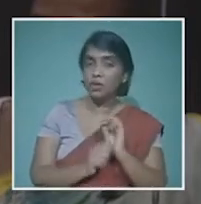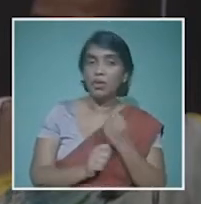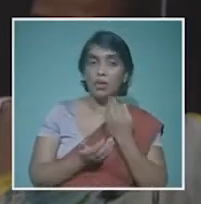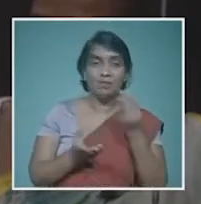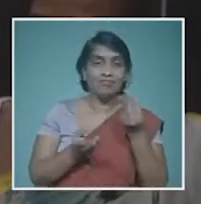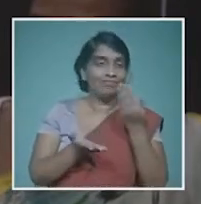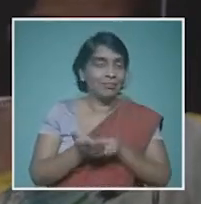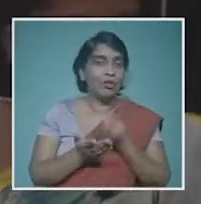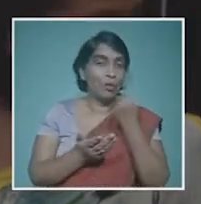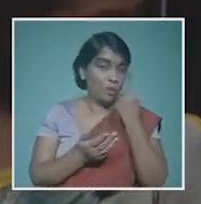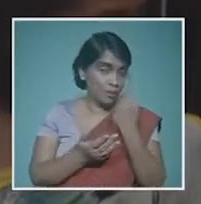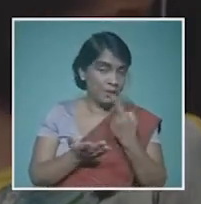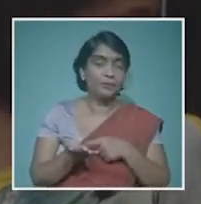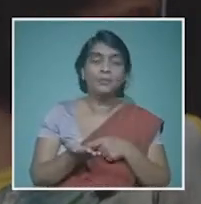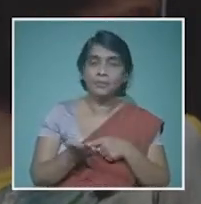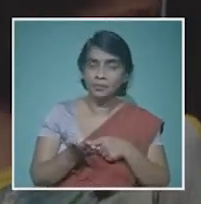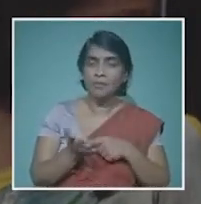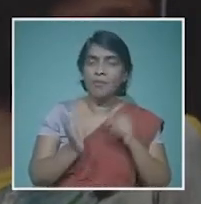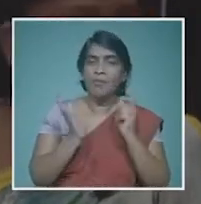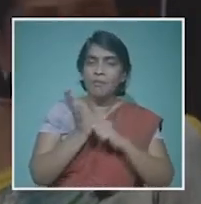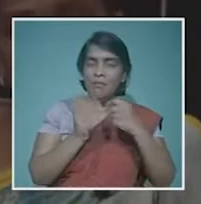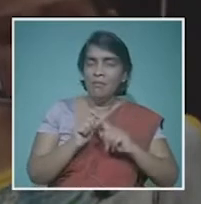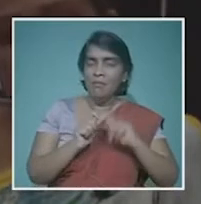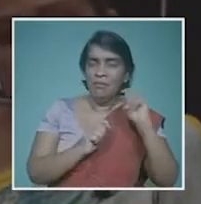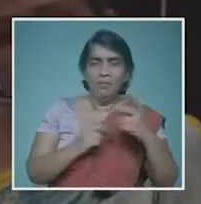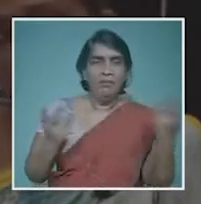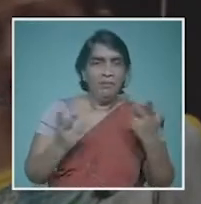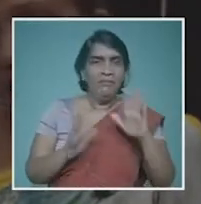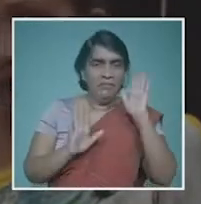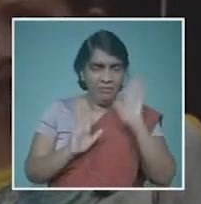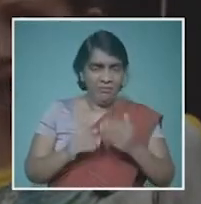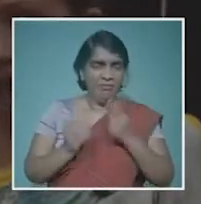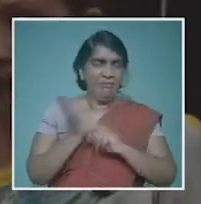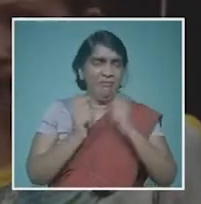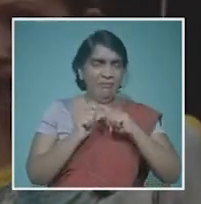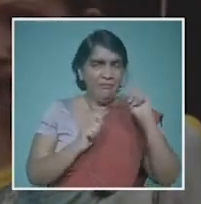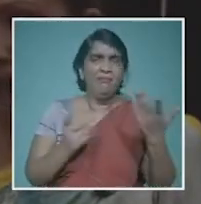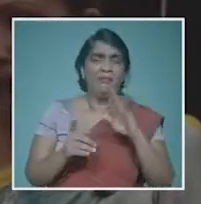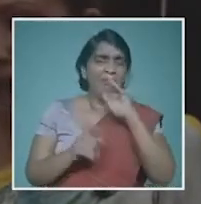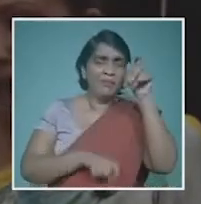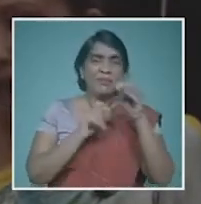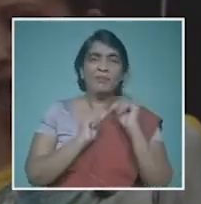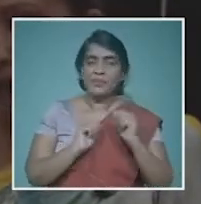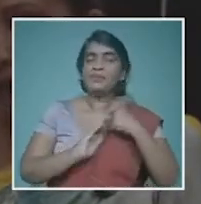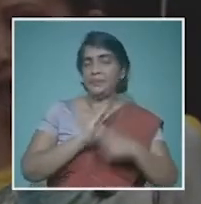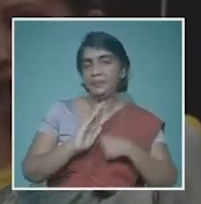රුපියල ගත්තාම ණය ගෙවා ගන්න බැරි තත්ත්වයකට පත් කරනවා නම් ඒ කවුද කියලා අපි